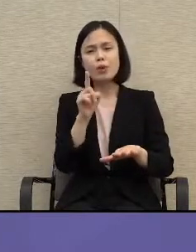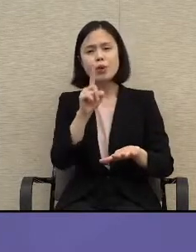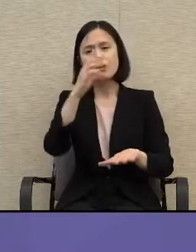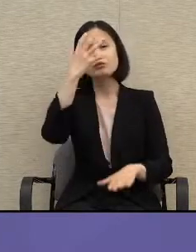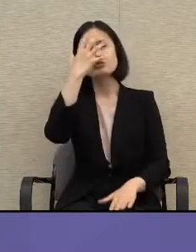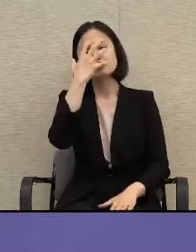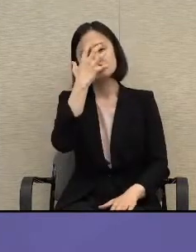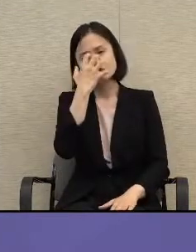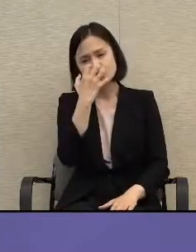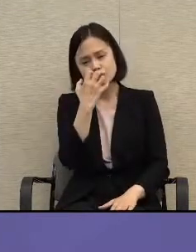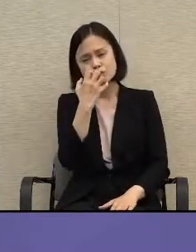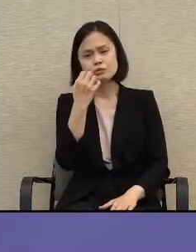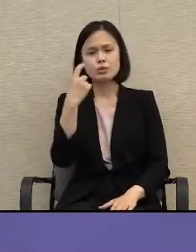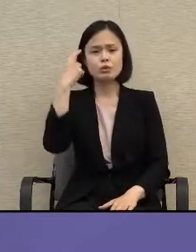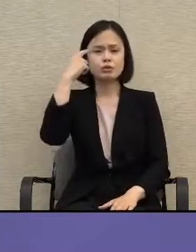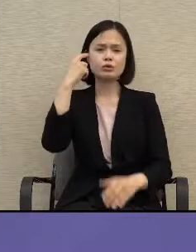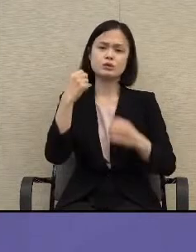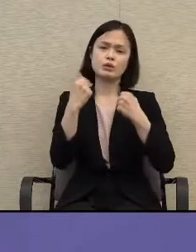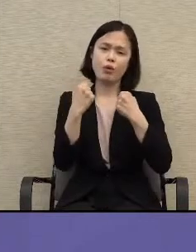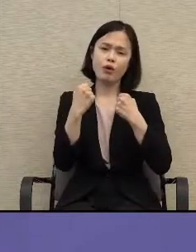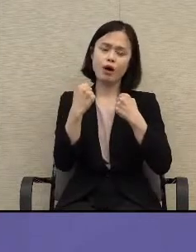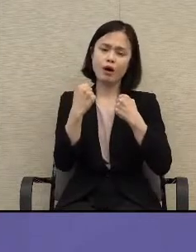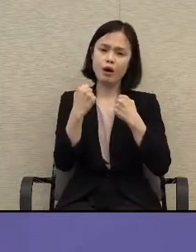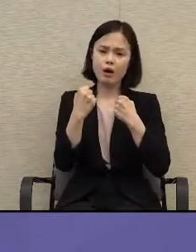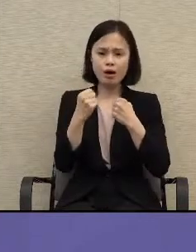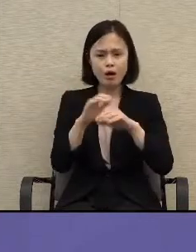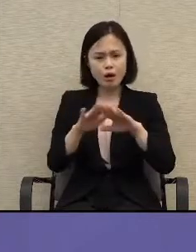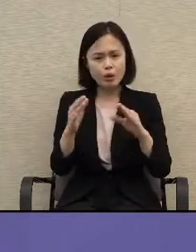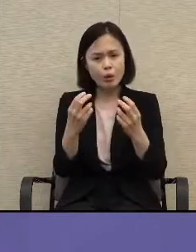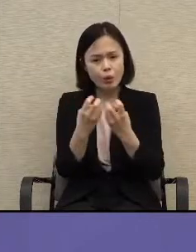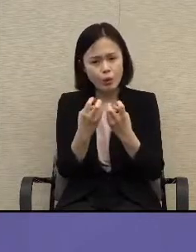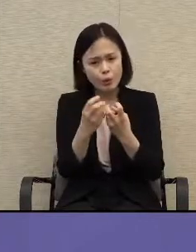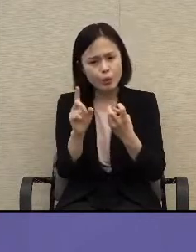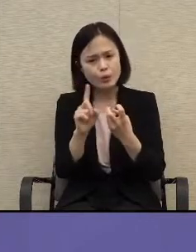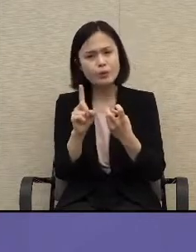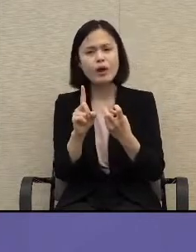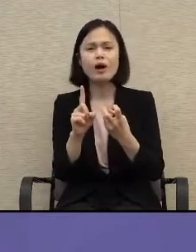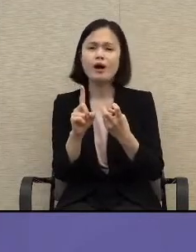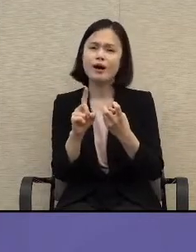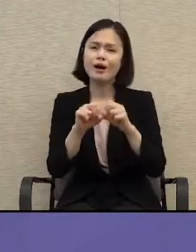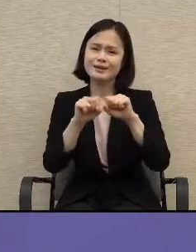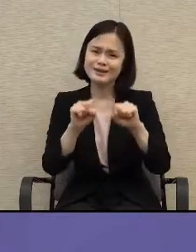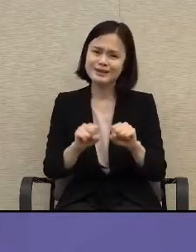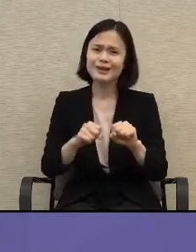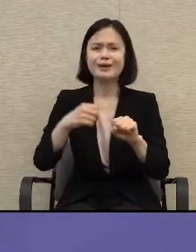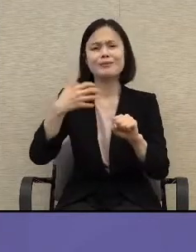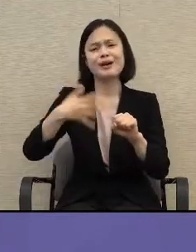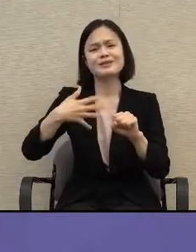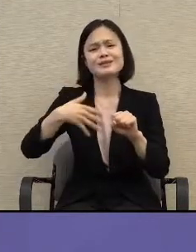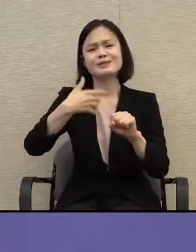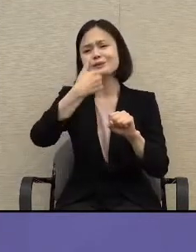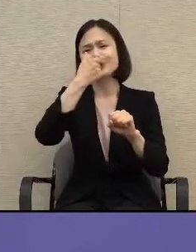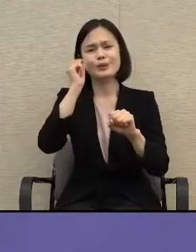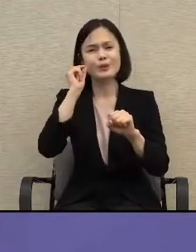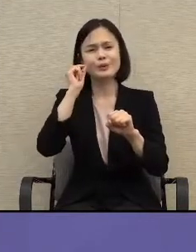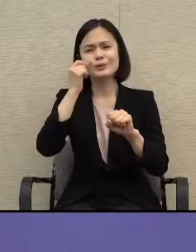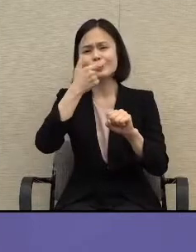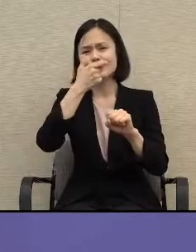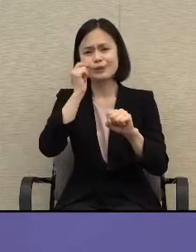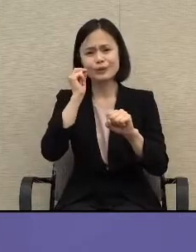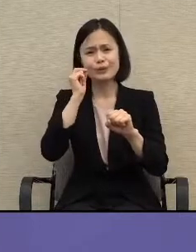문제에 대해서는 대응의 한계가 존재한다라는 건 사실이기는 합니다. 전혀 대응을 안 하고 있다라고 얘기는 할 수는